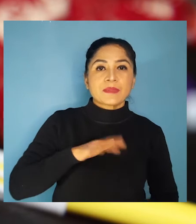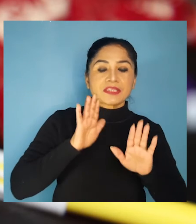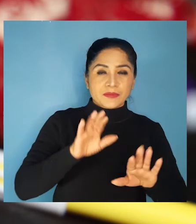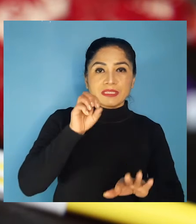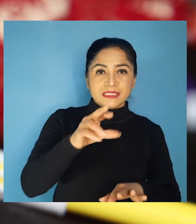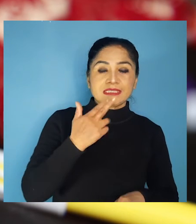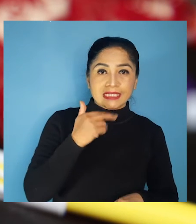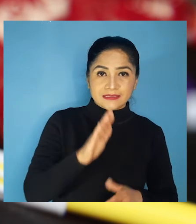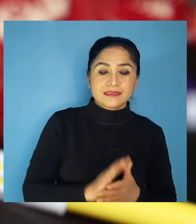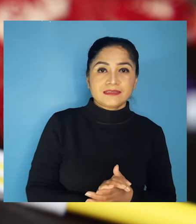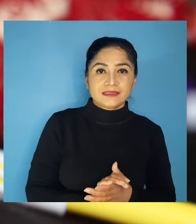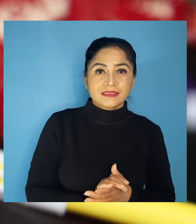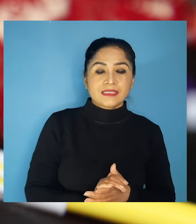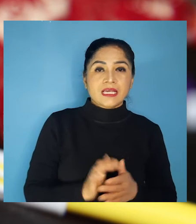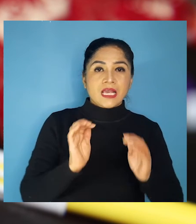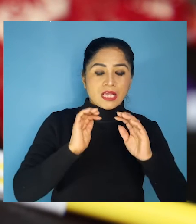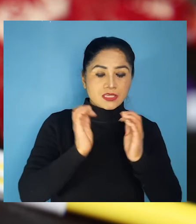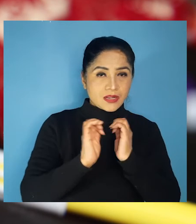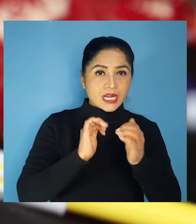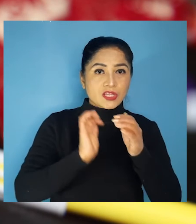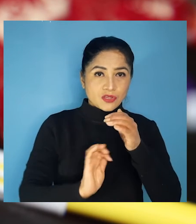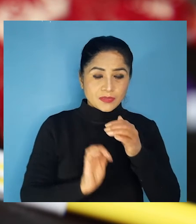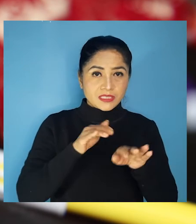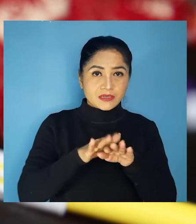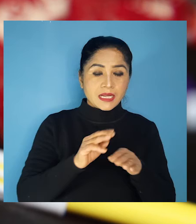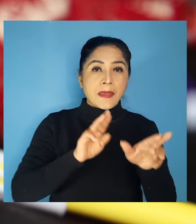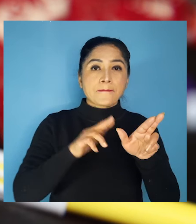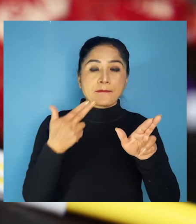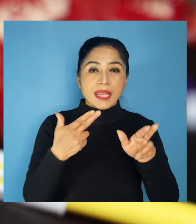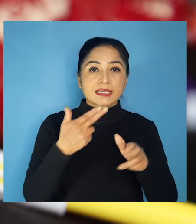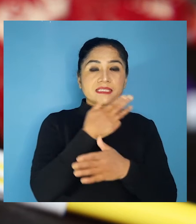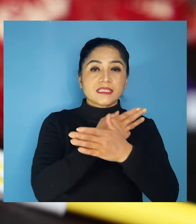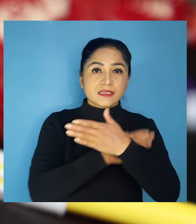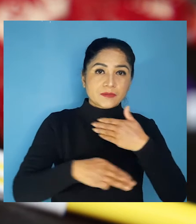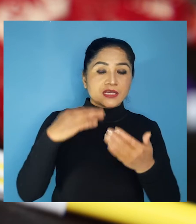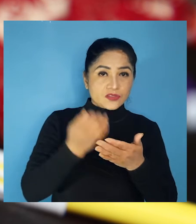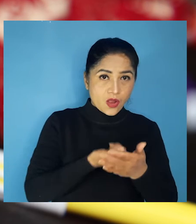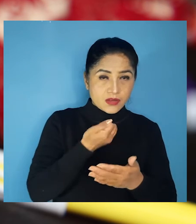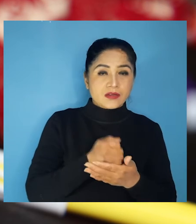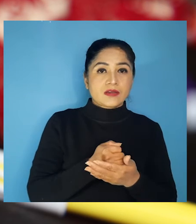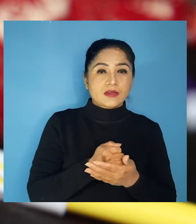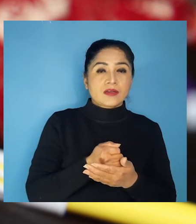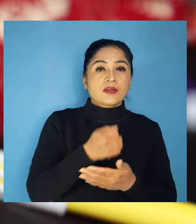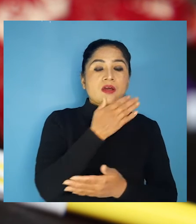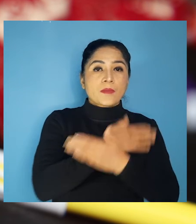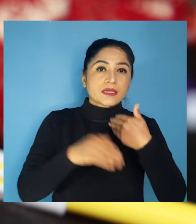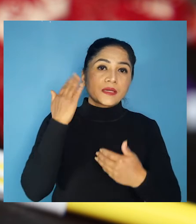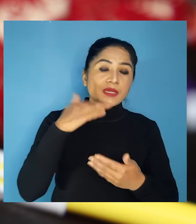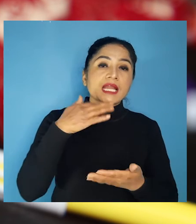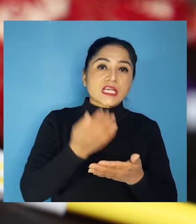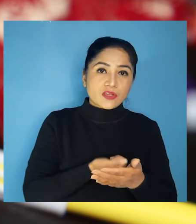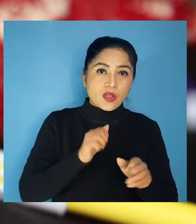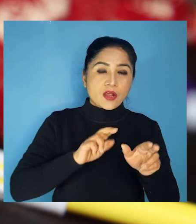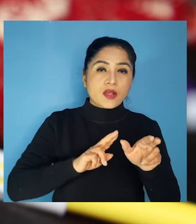हामी धन्यवाद दिन चाहन्छौँ हाम्रो सल्लाहकार समितिलाई द म्याग्दी डिजेबल्ड एसोसिएसनलाई द डिजेबल्ड वुमेन्स